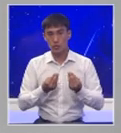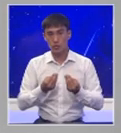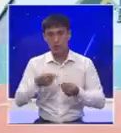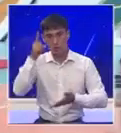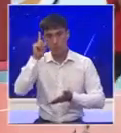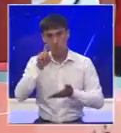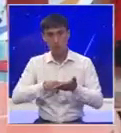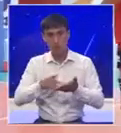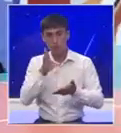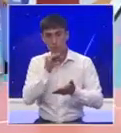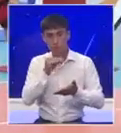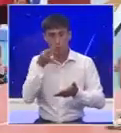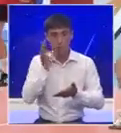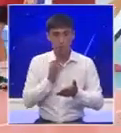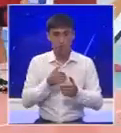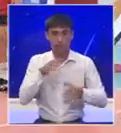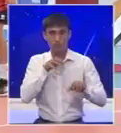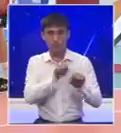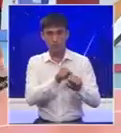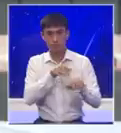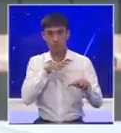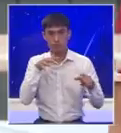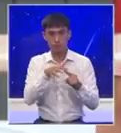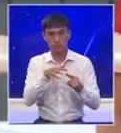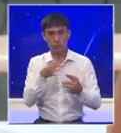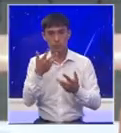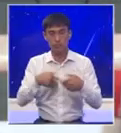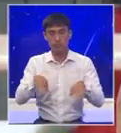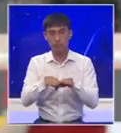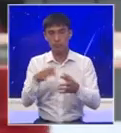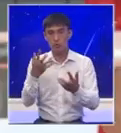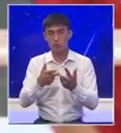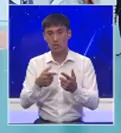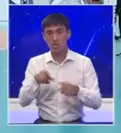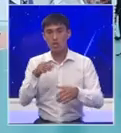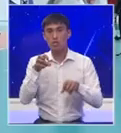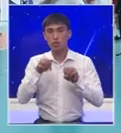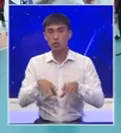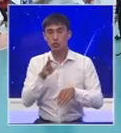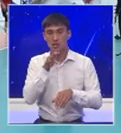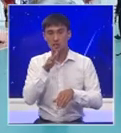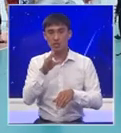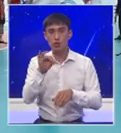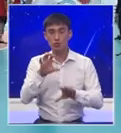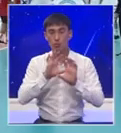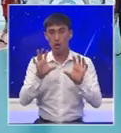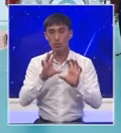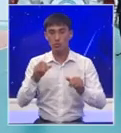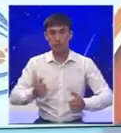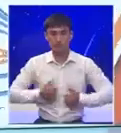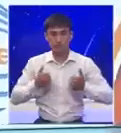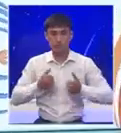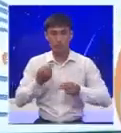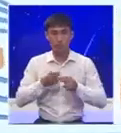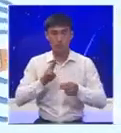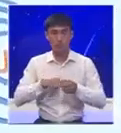білгеннен жаңылған жоқ. Шабуыл мен қорғаныста сауаттылық танытып, есепті теңестірді. Шешуші кезеңде де жетісулық волейболшылар барын салды.